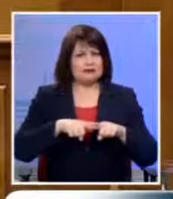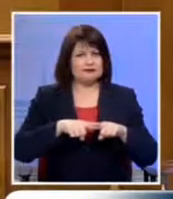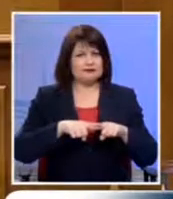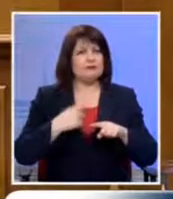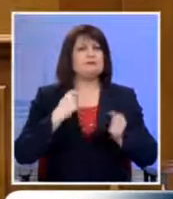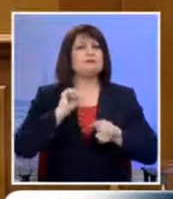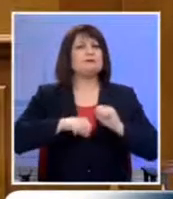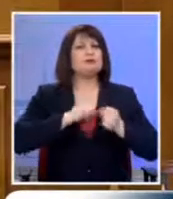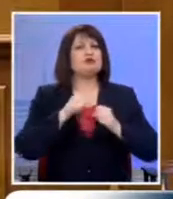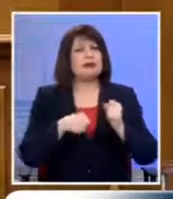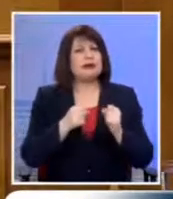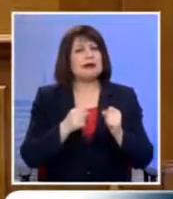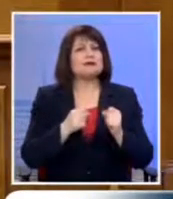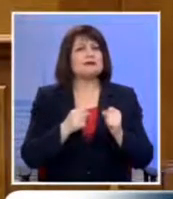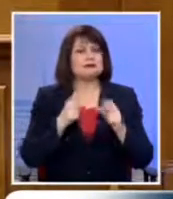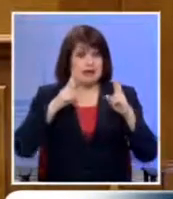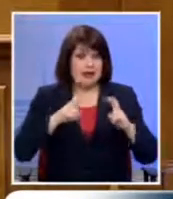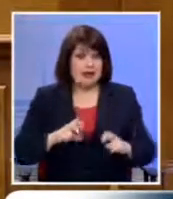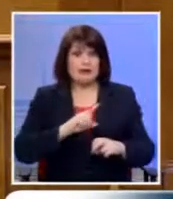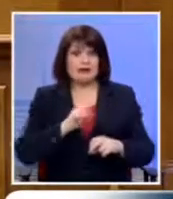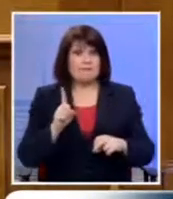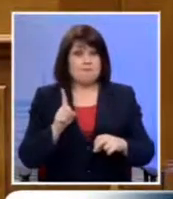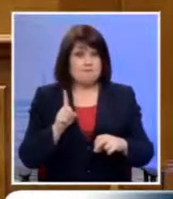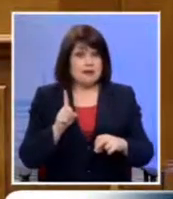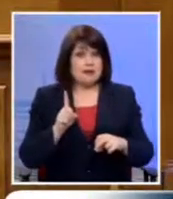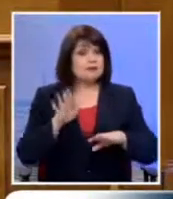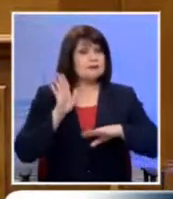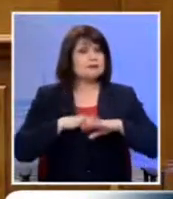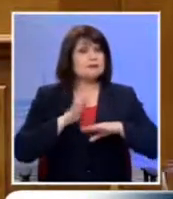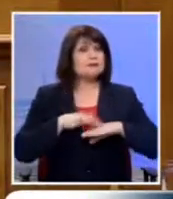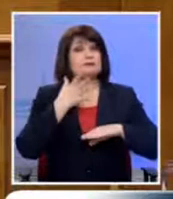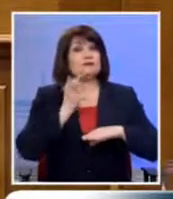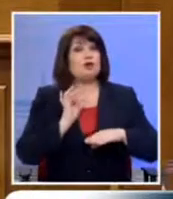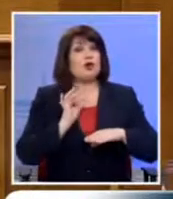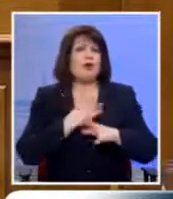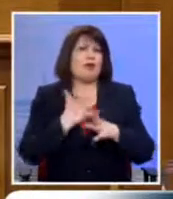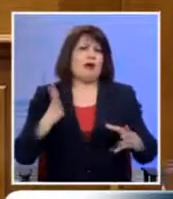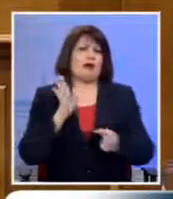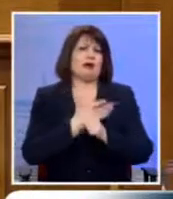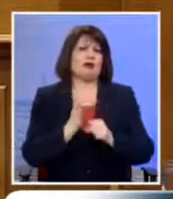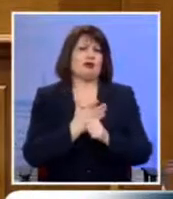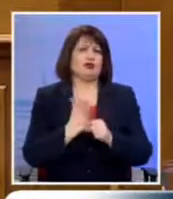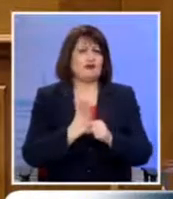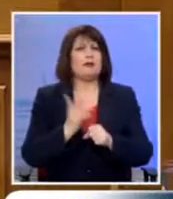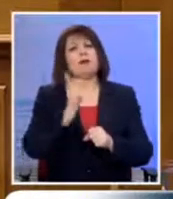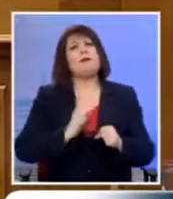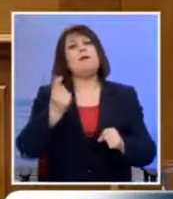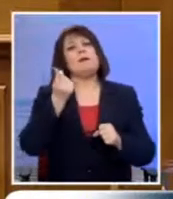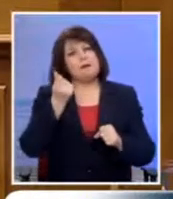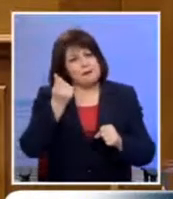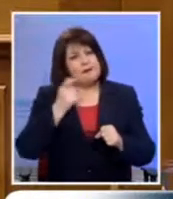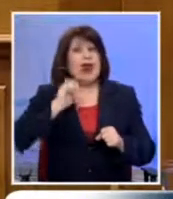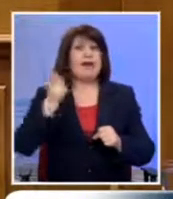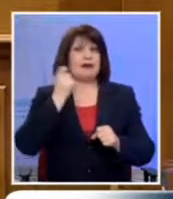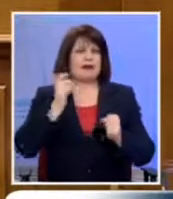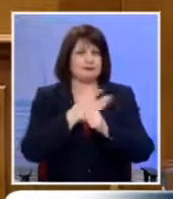προσπάθεια να μην ερευνήσουμε τα αίτια μιας μεγάλης καταστροφής, κοινωνικής, οικονομικής και